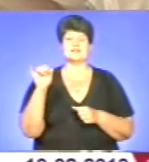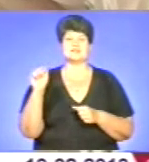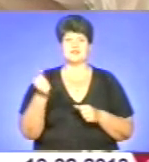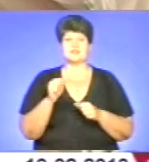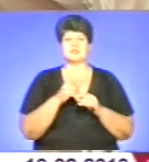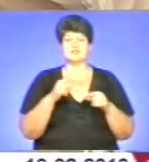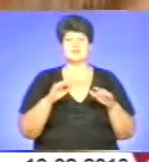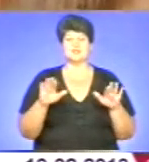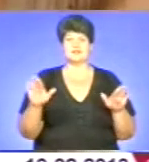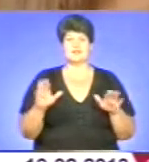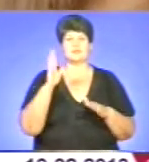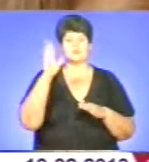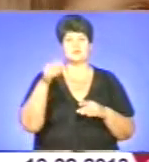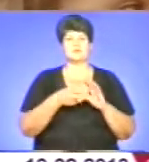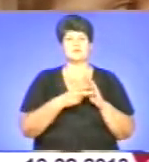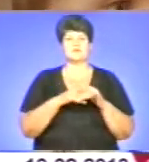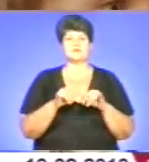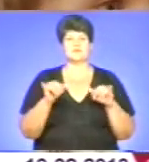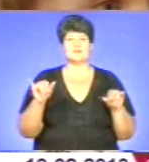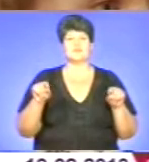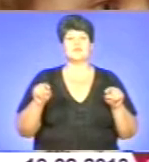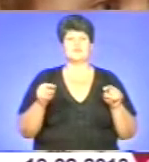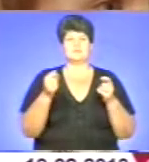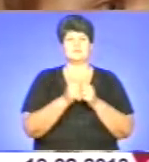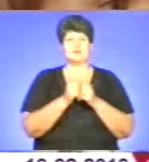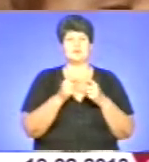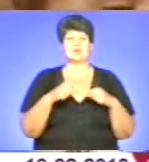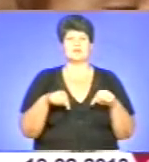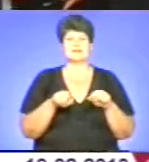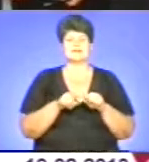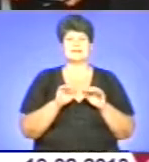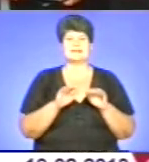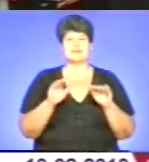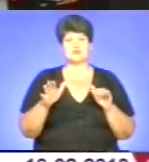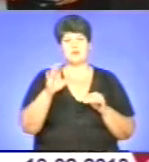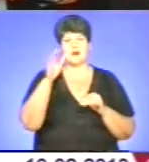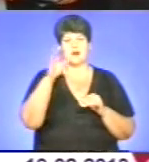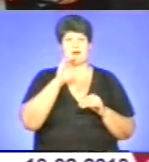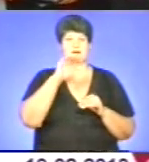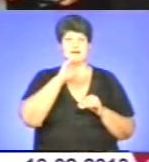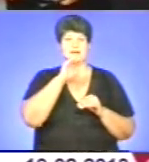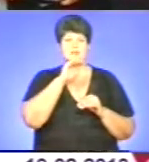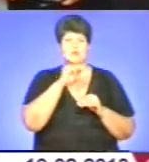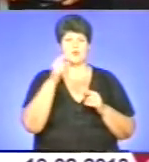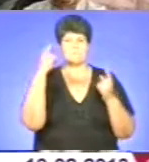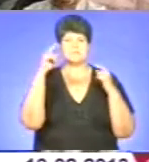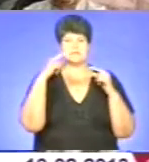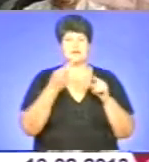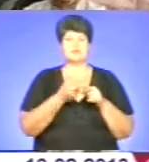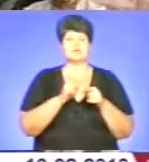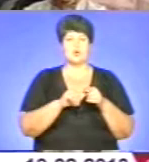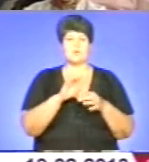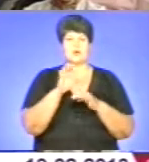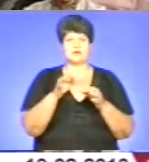майбутньому планують розвивати створивши при організації дитячу академію мистецтв до цього проекту залучить і